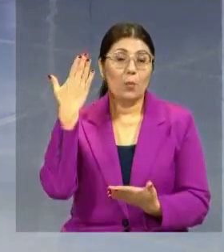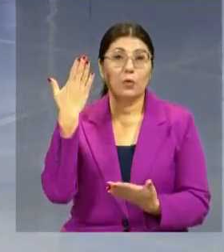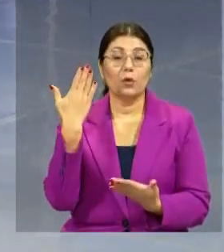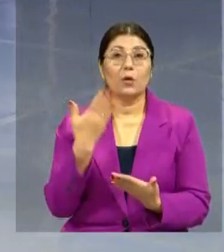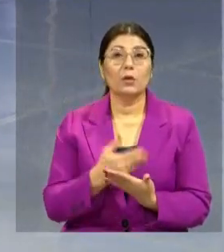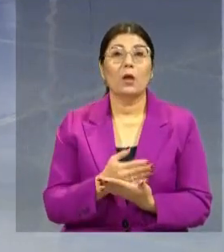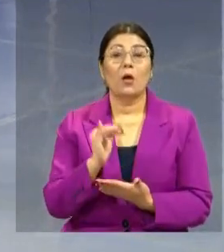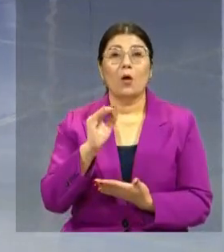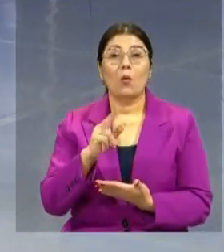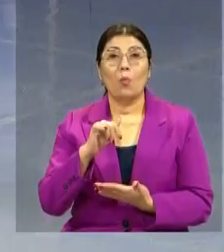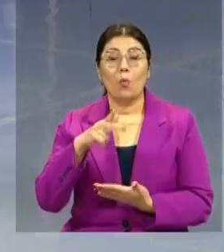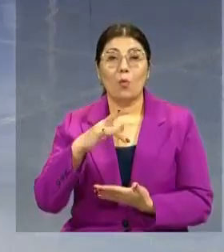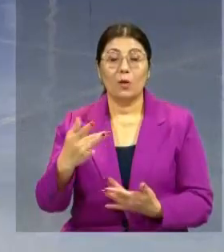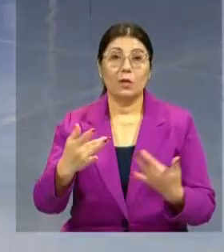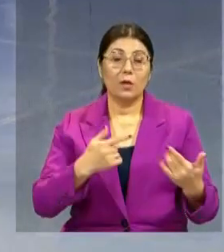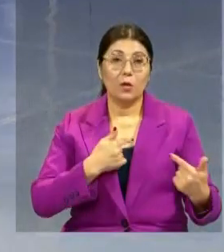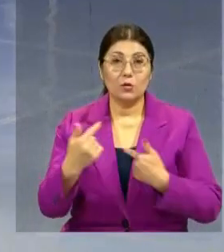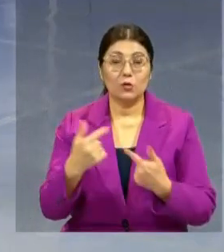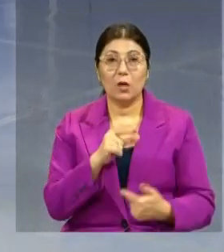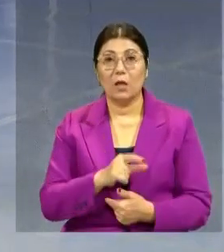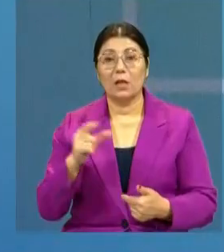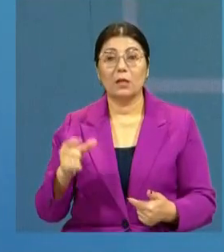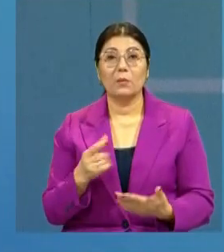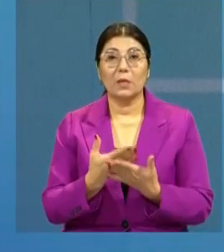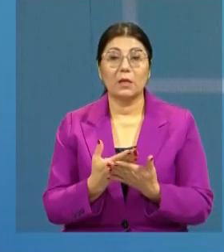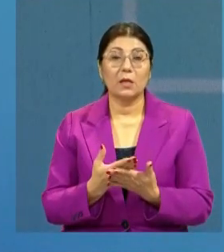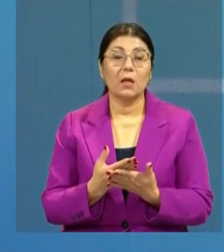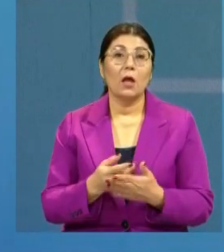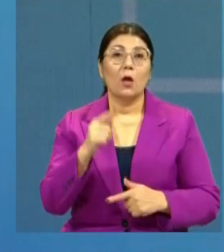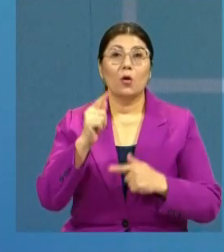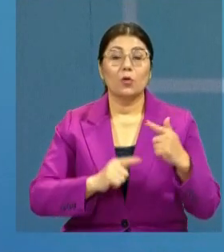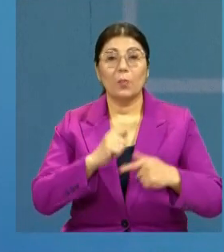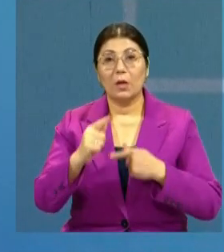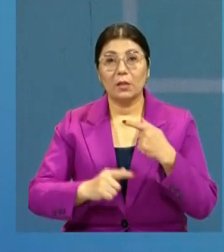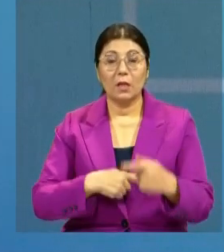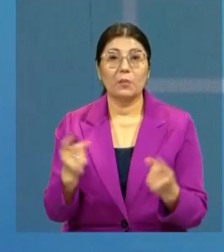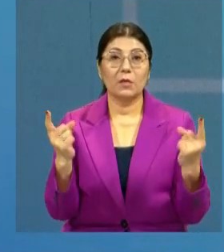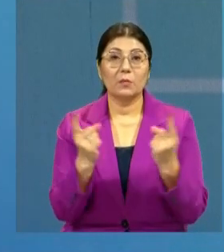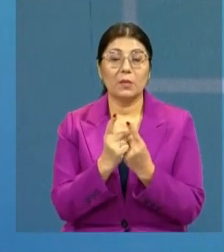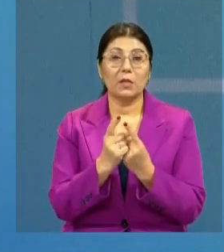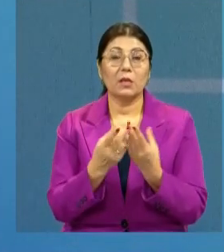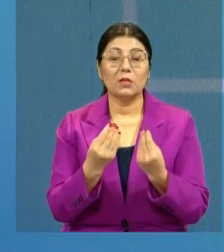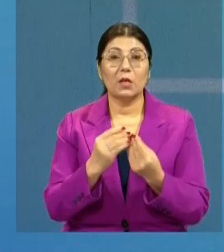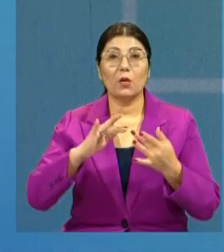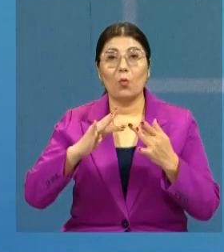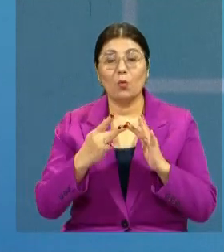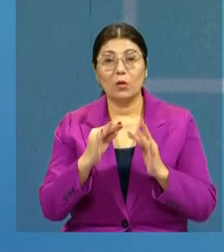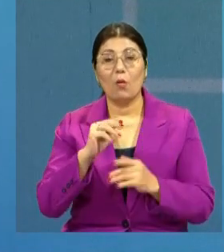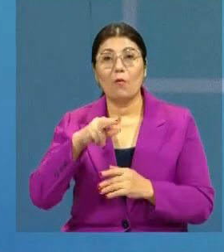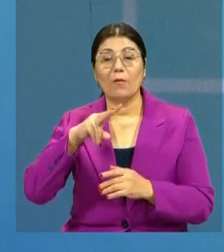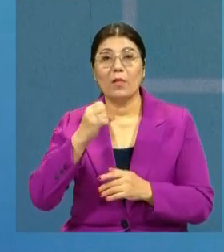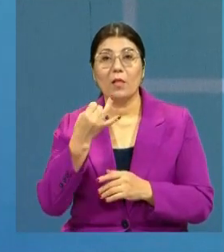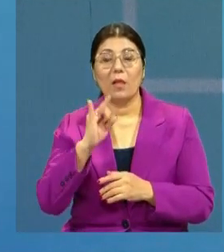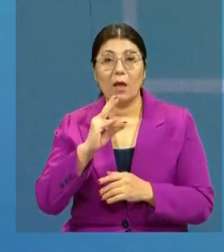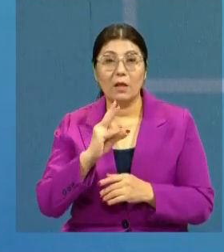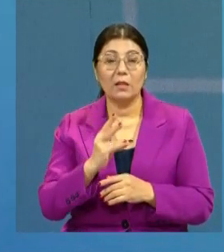ұшыраған азаматтардың ұрпақтарымен кездесу ұйымдастырылдық. Одан бөлек жаңағы уағыз насихат жұмыстарын онлайн және офлайн режимде тікелей